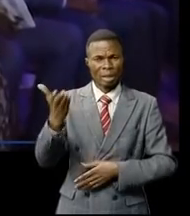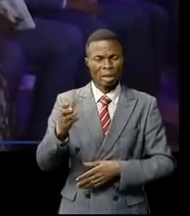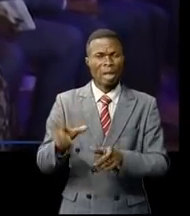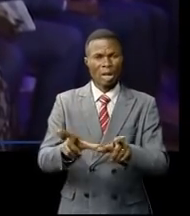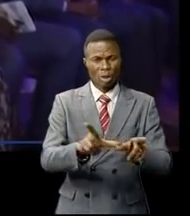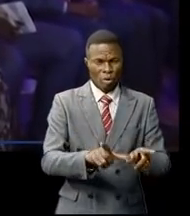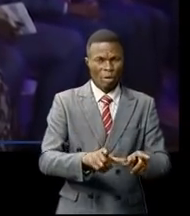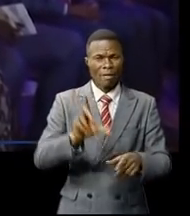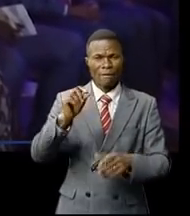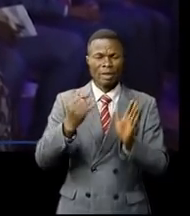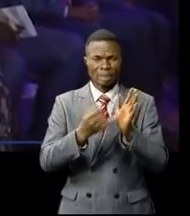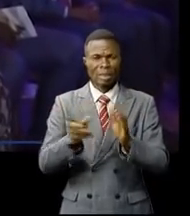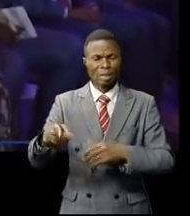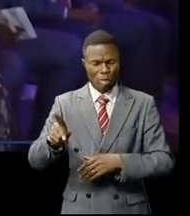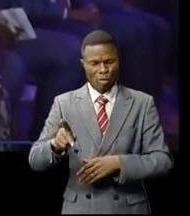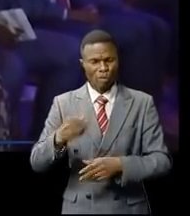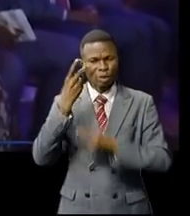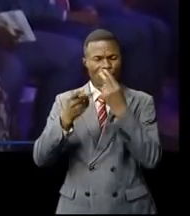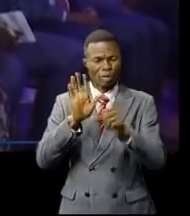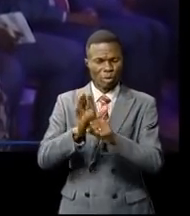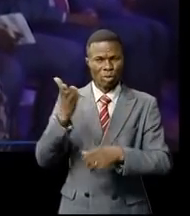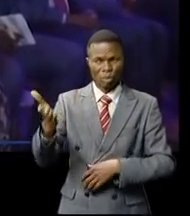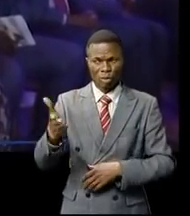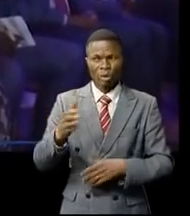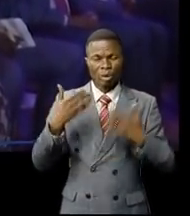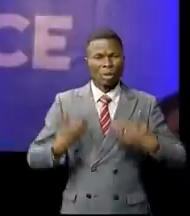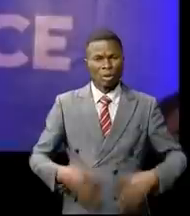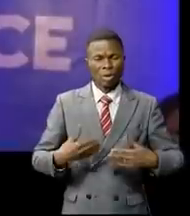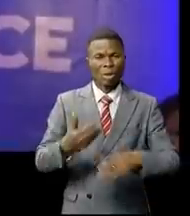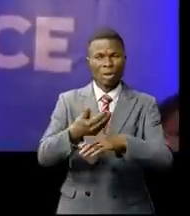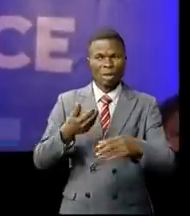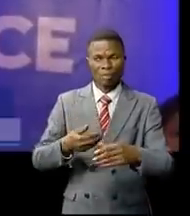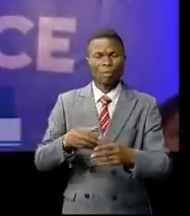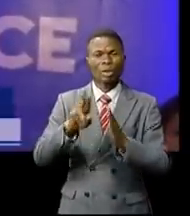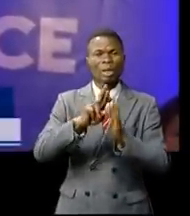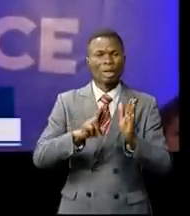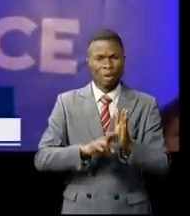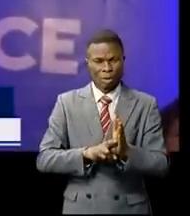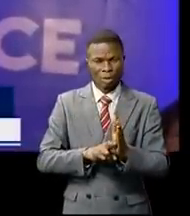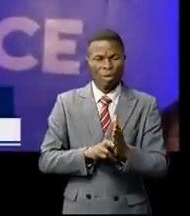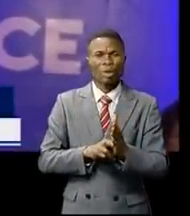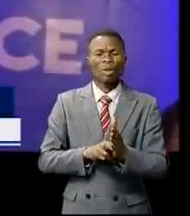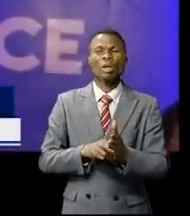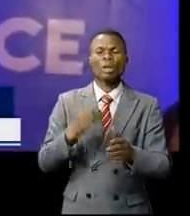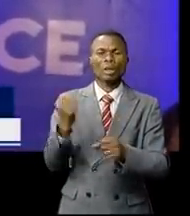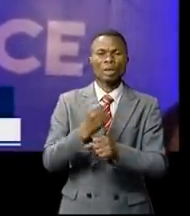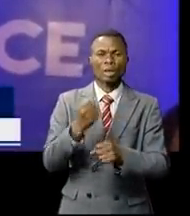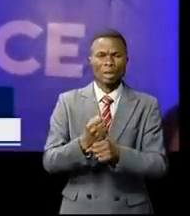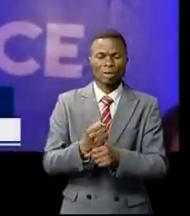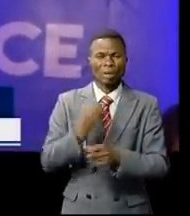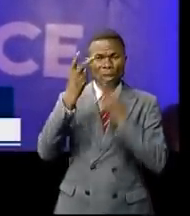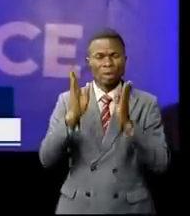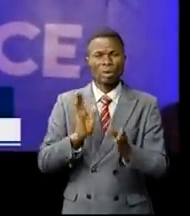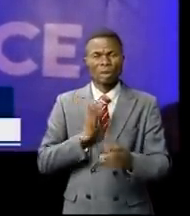la barre parmi les 1 6 provinces s'agit ici de célébrer et les mènent à rome là les volets jouer les tourisme dans notre